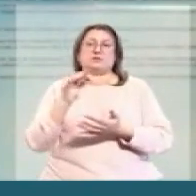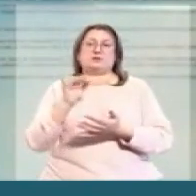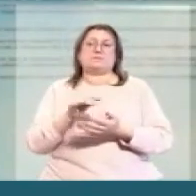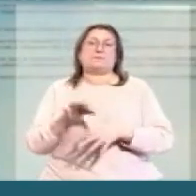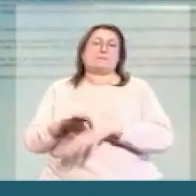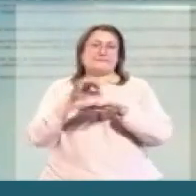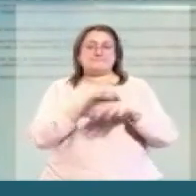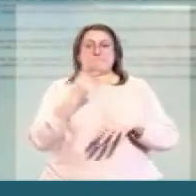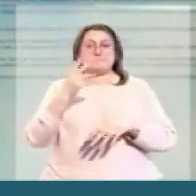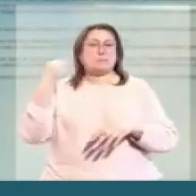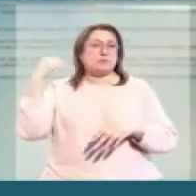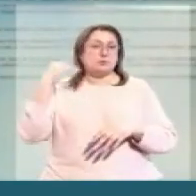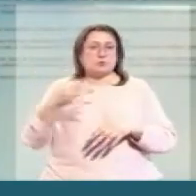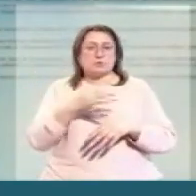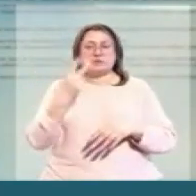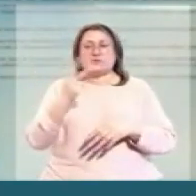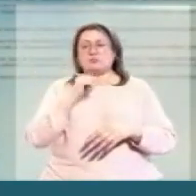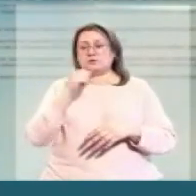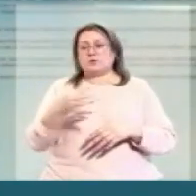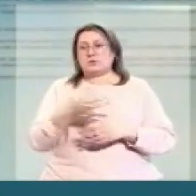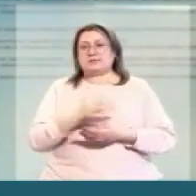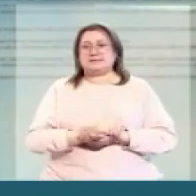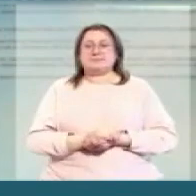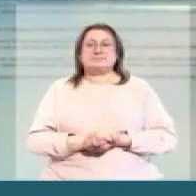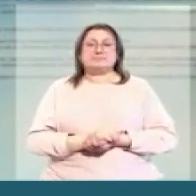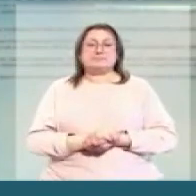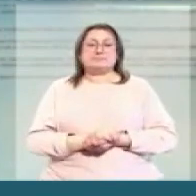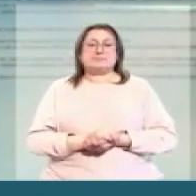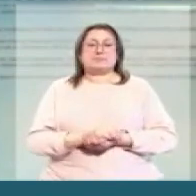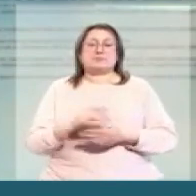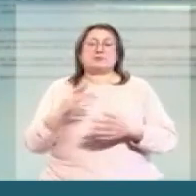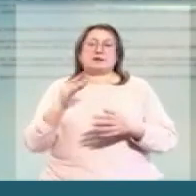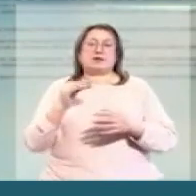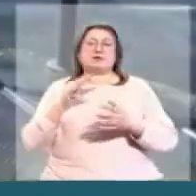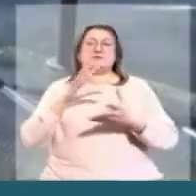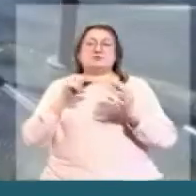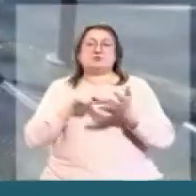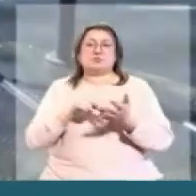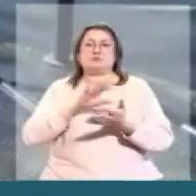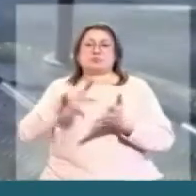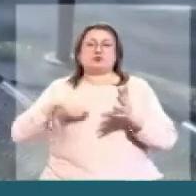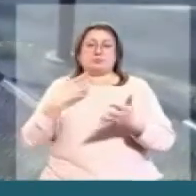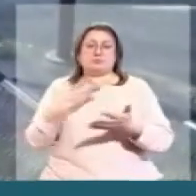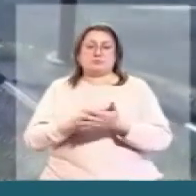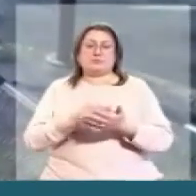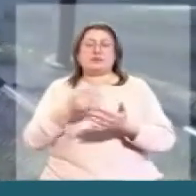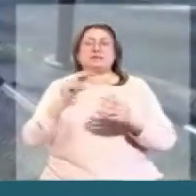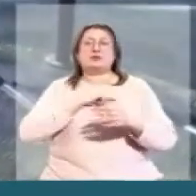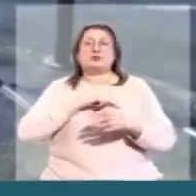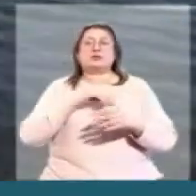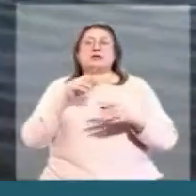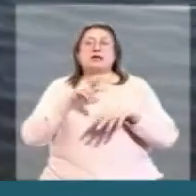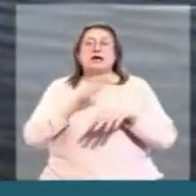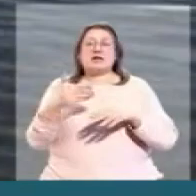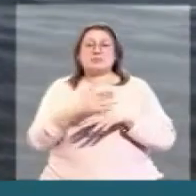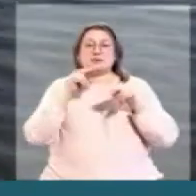ресурсов, 2 по Актюбинской области, 2 по Кустанайской области, с естественным предъявлением ущерба. Сотрудники рыбной инспекции проводят